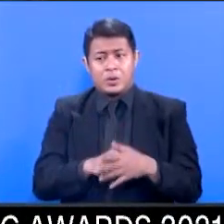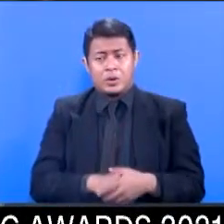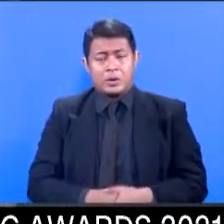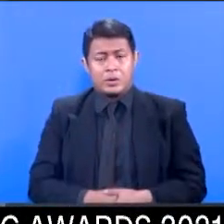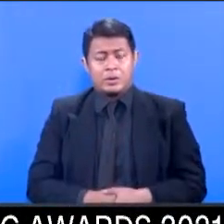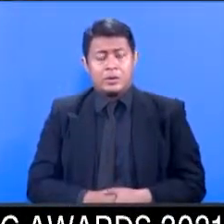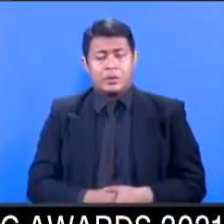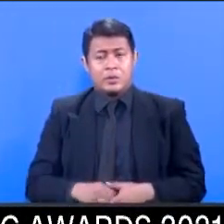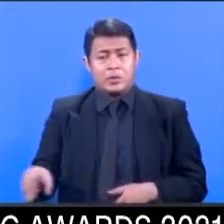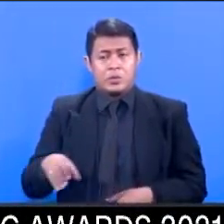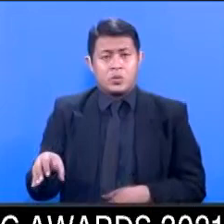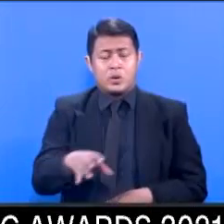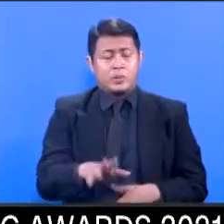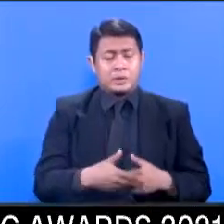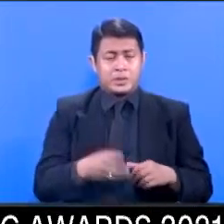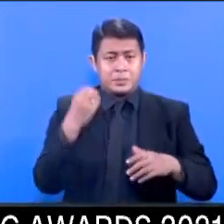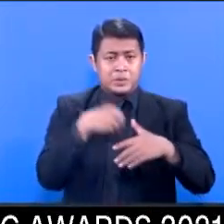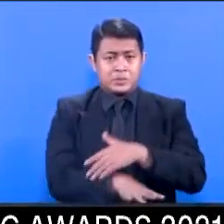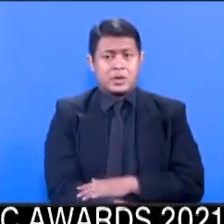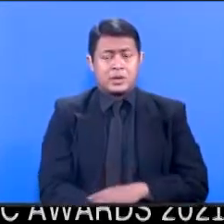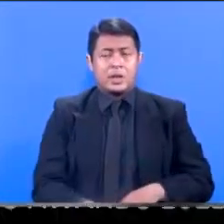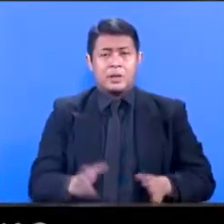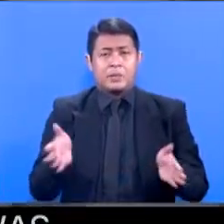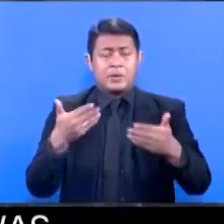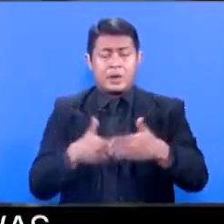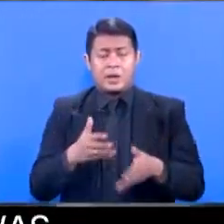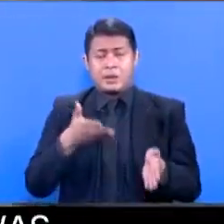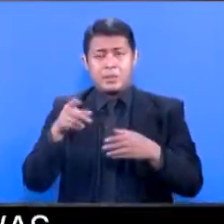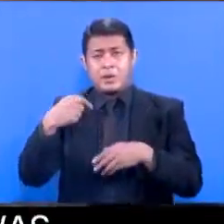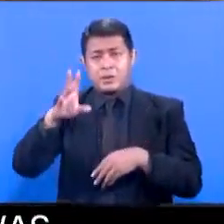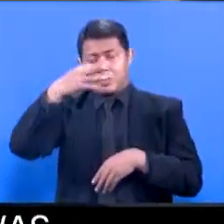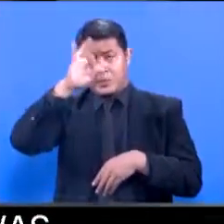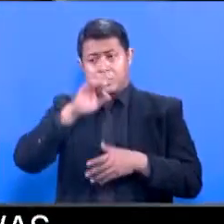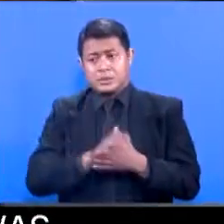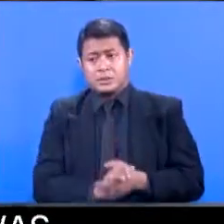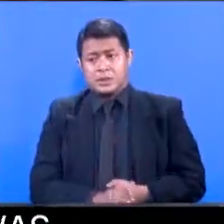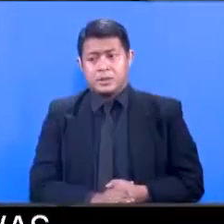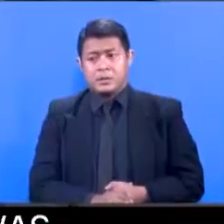Ular ini akhirnya berhasil dimasukkan ke dalam kandang dan dibawa ke Mapolsek setempat.